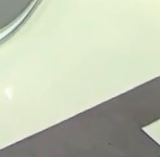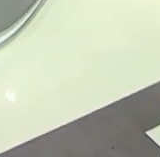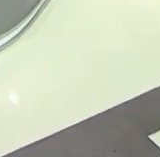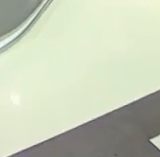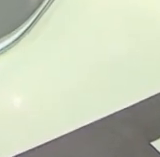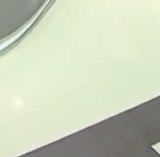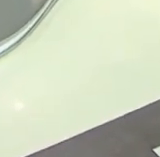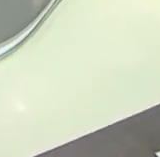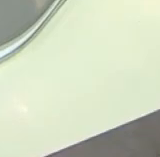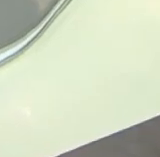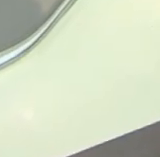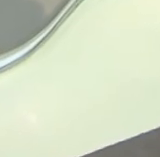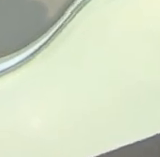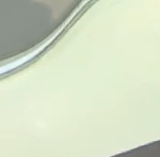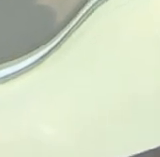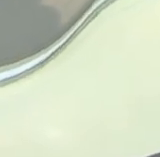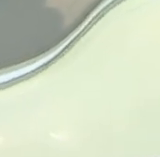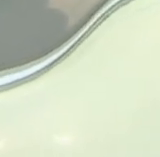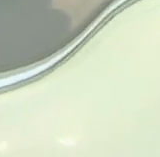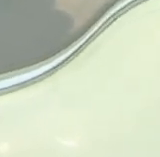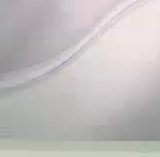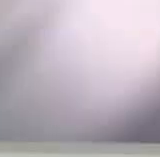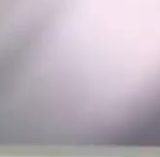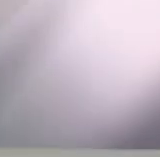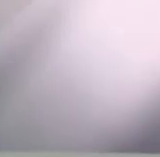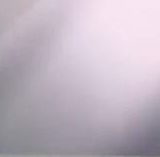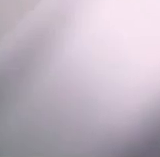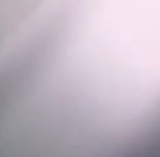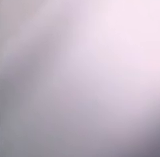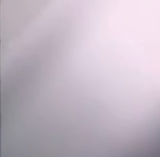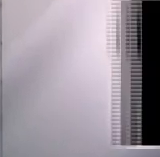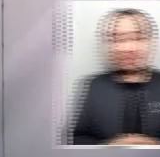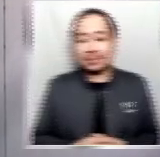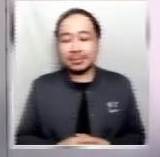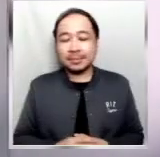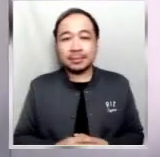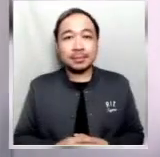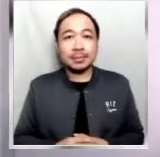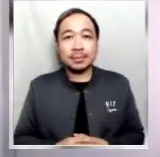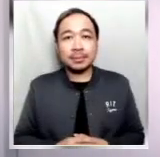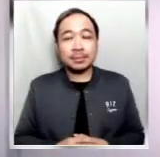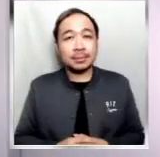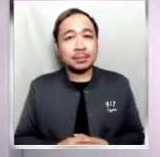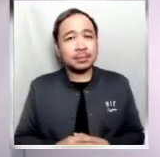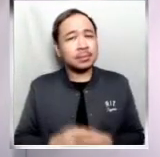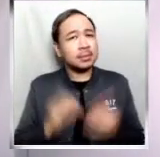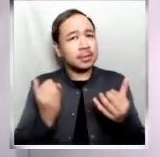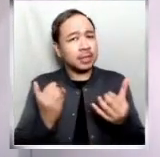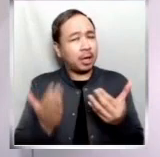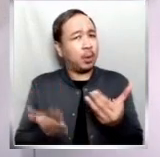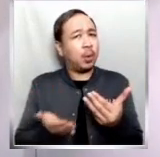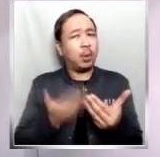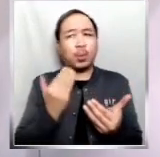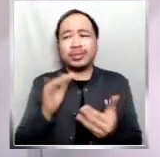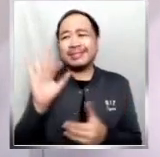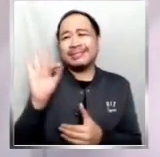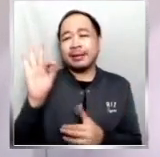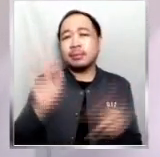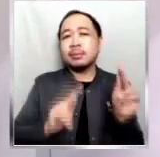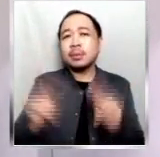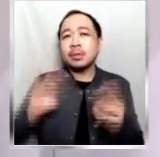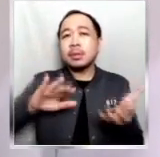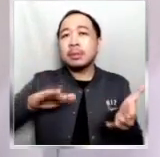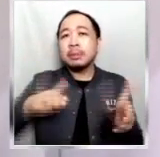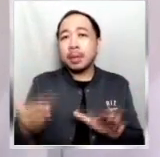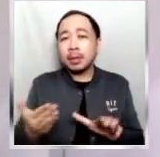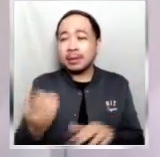Magandang gabi po, Luzon, Visayas at Mindanao. Hindi bababa sa 9 ang patay at 11 ang